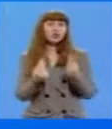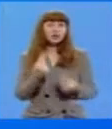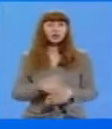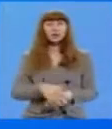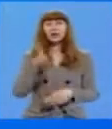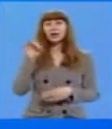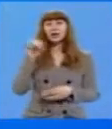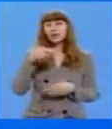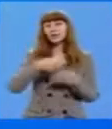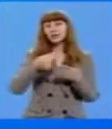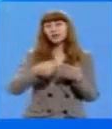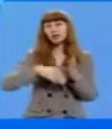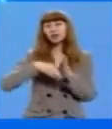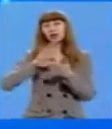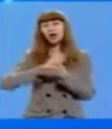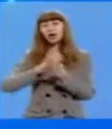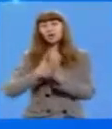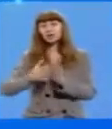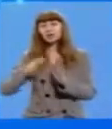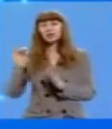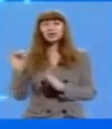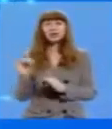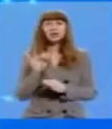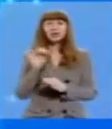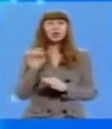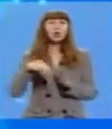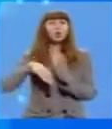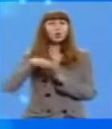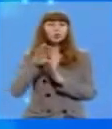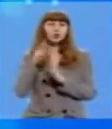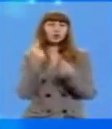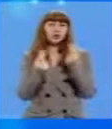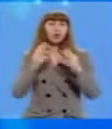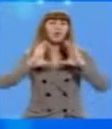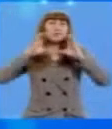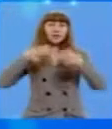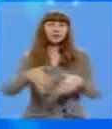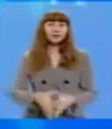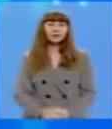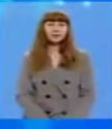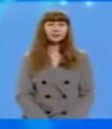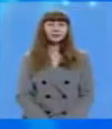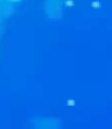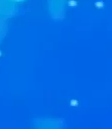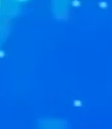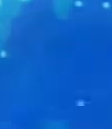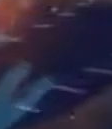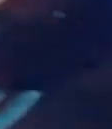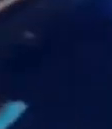клубы әлемнің үздік ойыншыларының бірі Фабрицио Бастизинмен келісім шартқа отырды. Толығырақ әріптесім тарқатады.